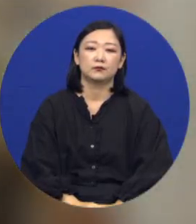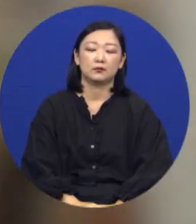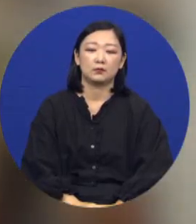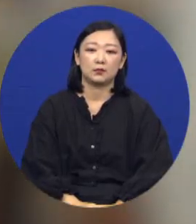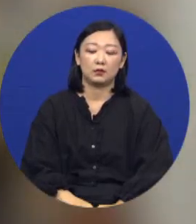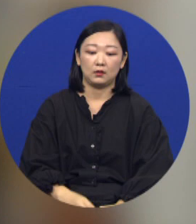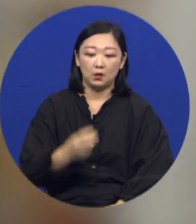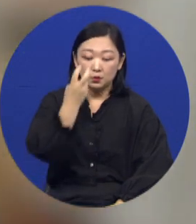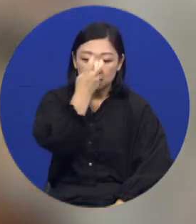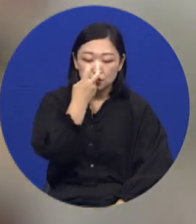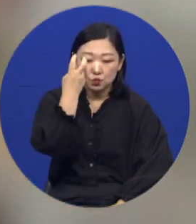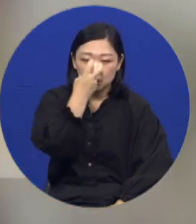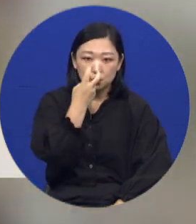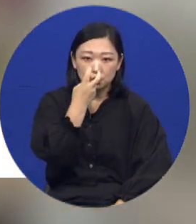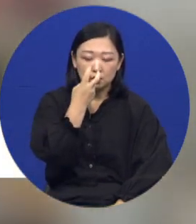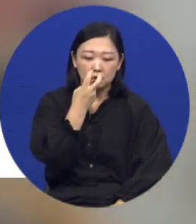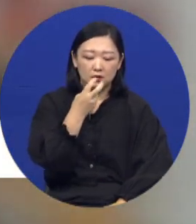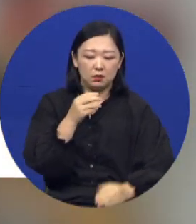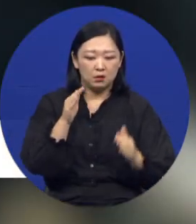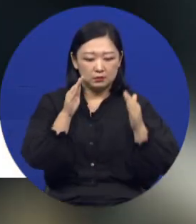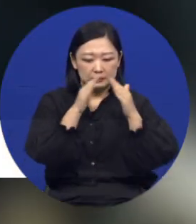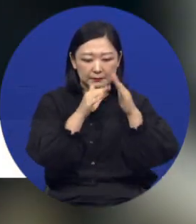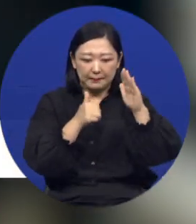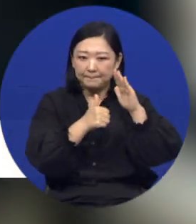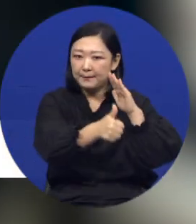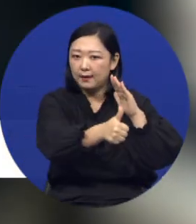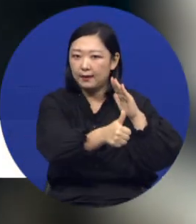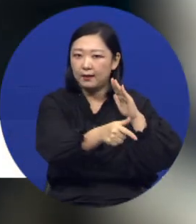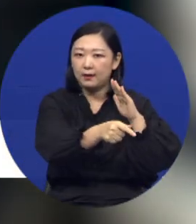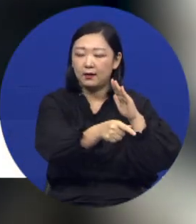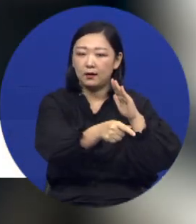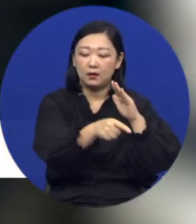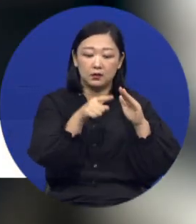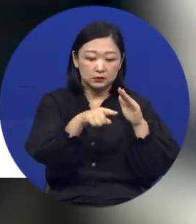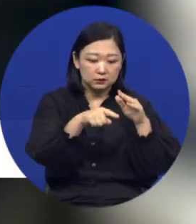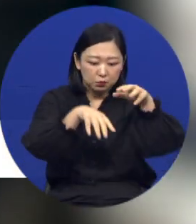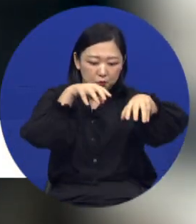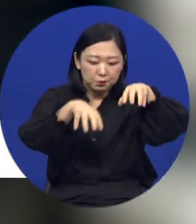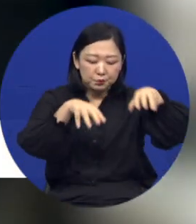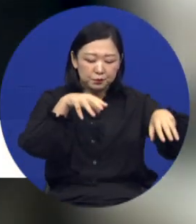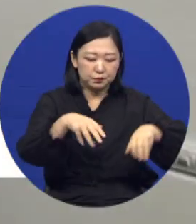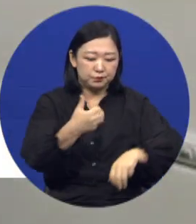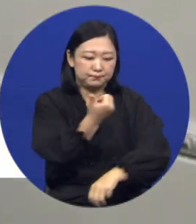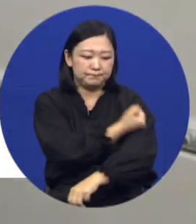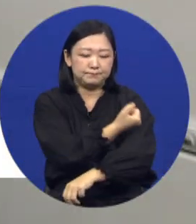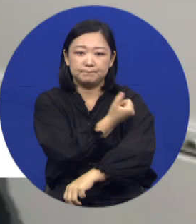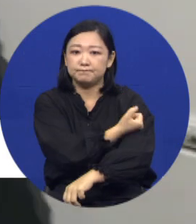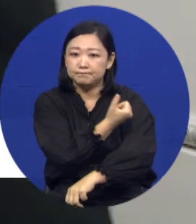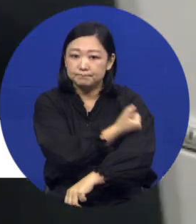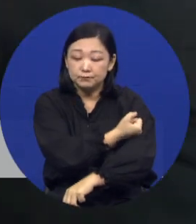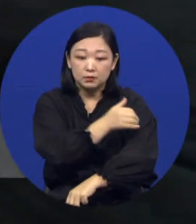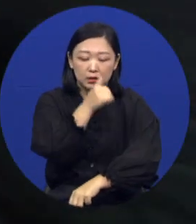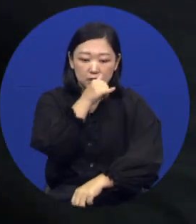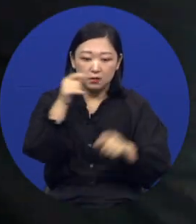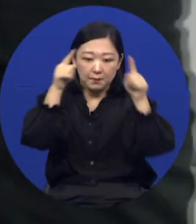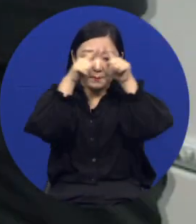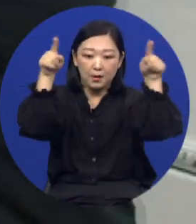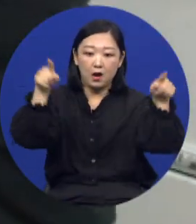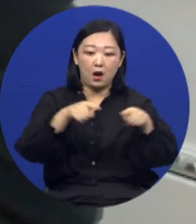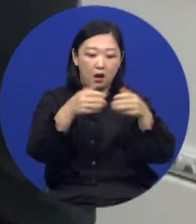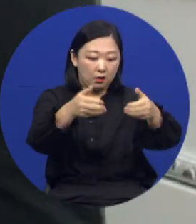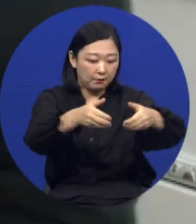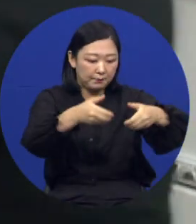해경 수사관들이 한 가정집에 들이닥칩니다. 집안 곳곳에서 주사기가 나오고 벽에 걸린